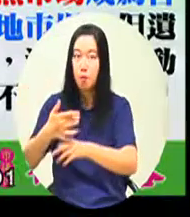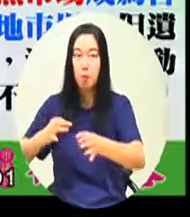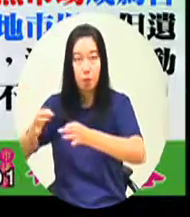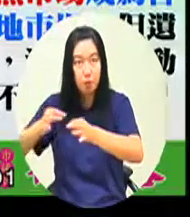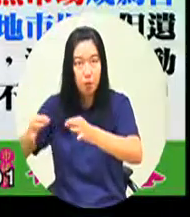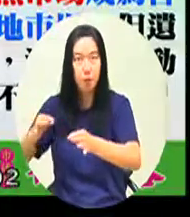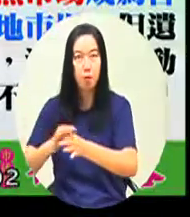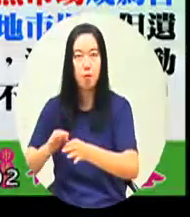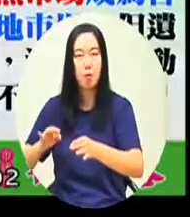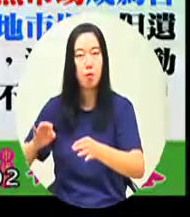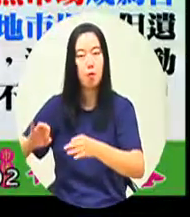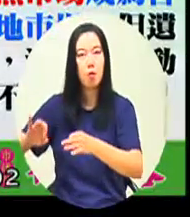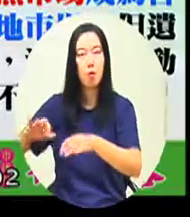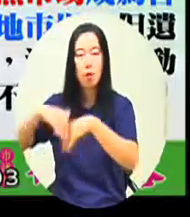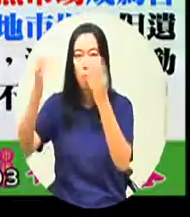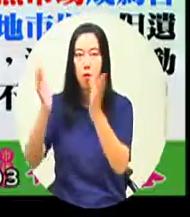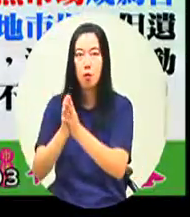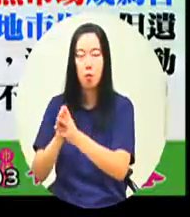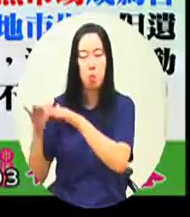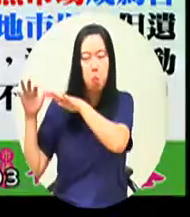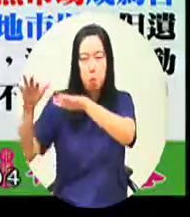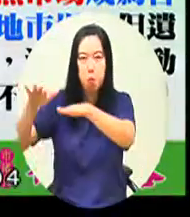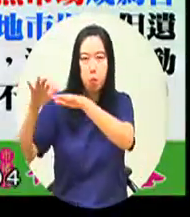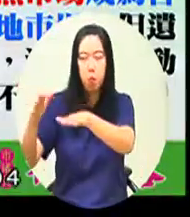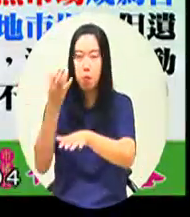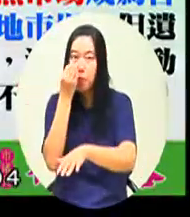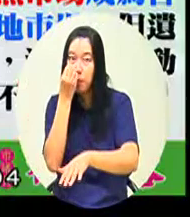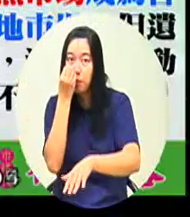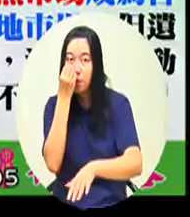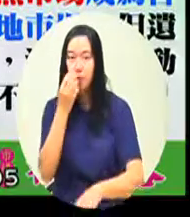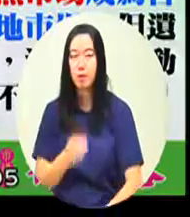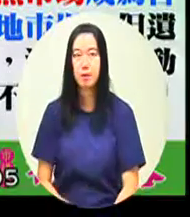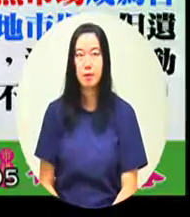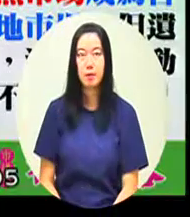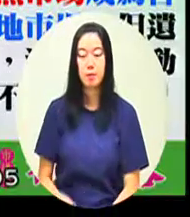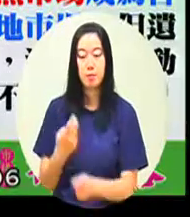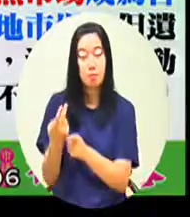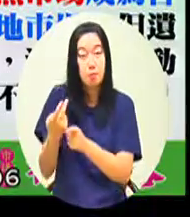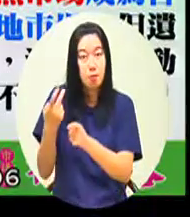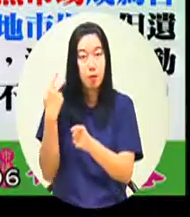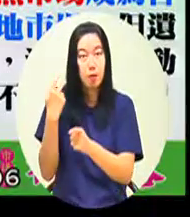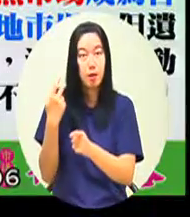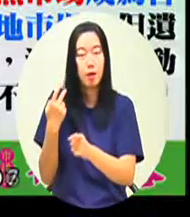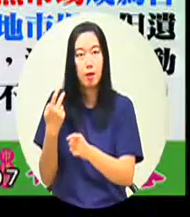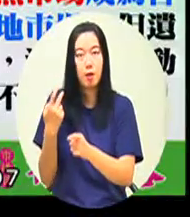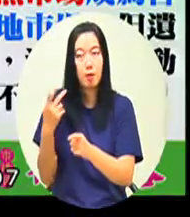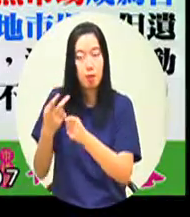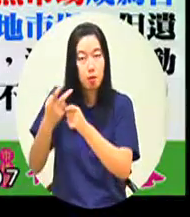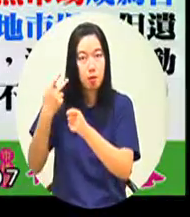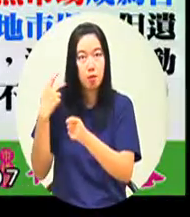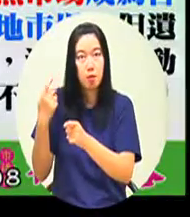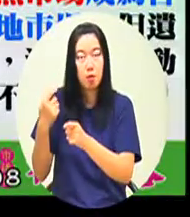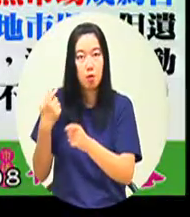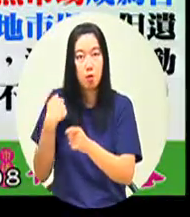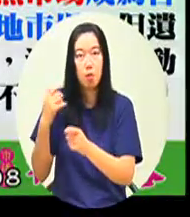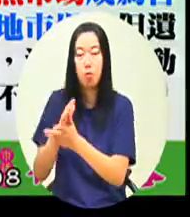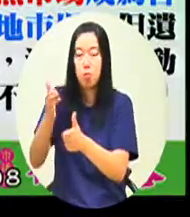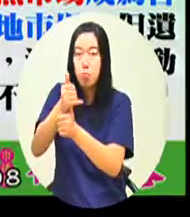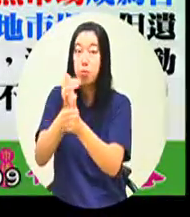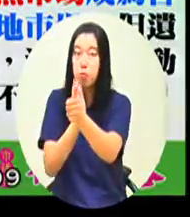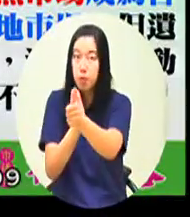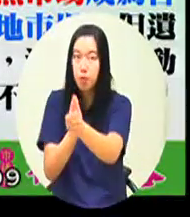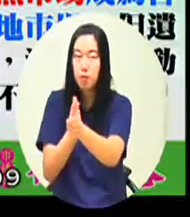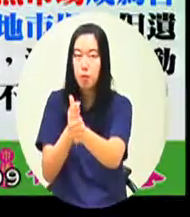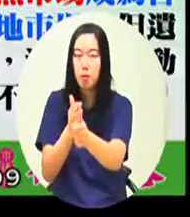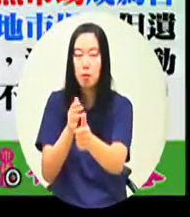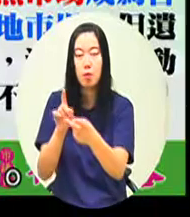际观光客来朝圣，但是本席在两年前在总咨询还